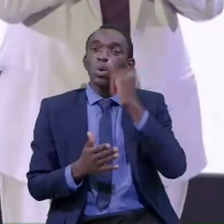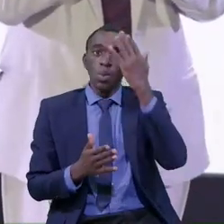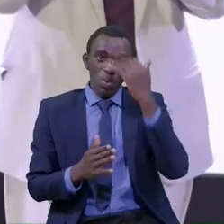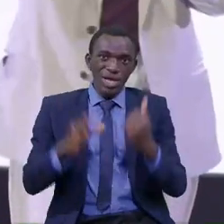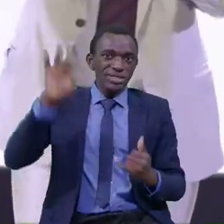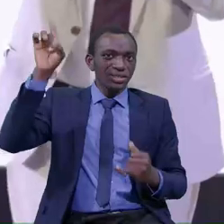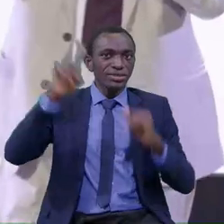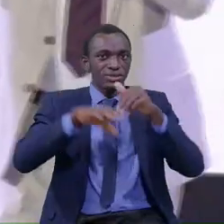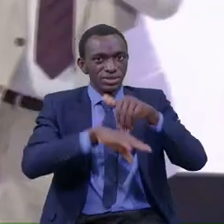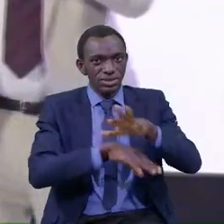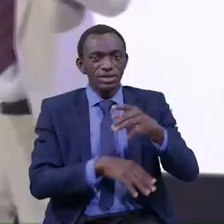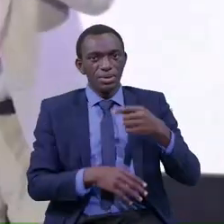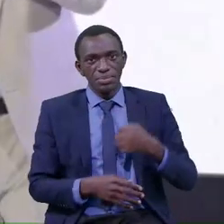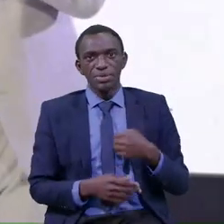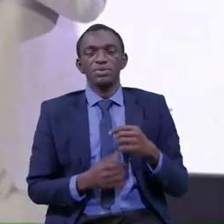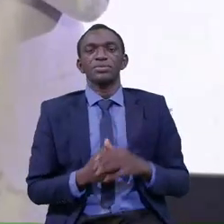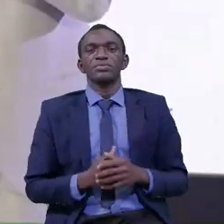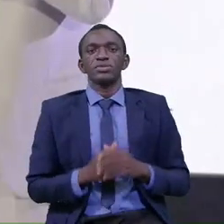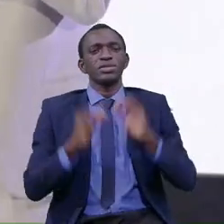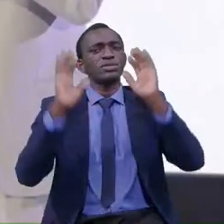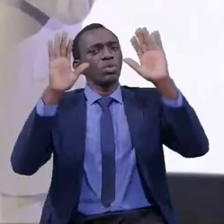envoyé. Merveilleux.